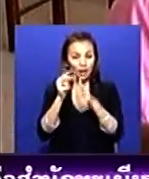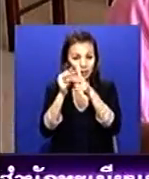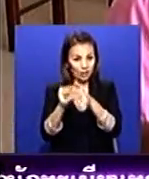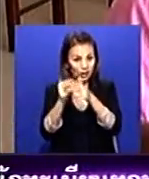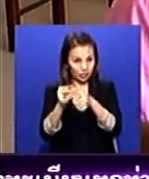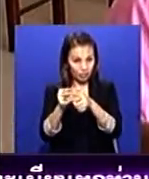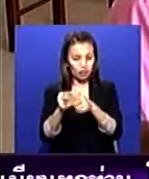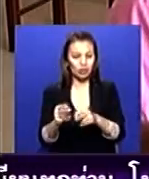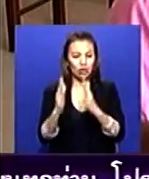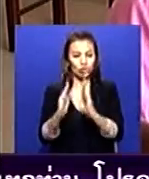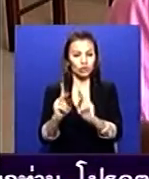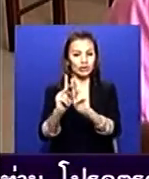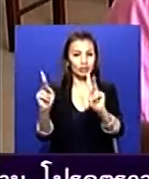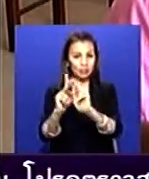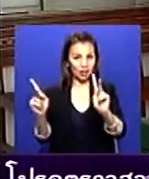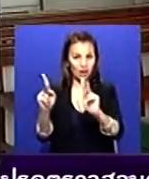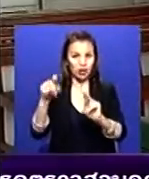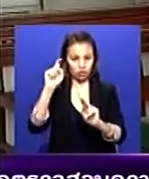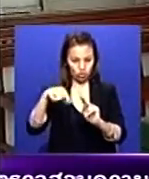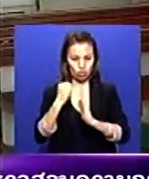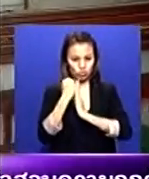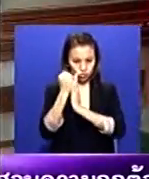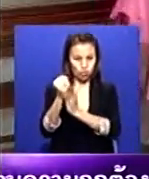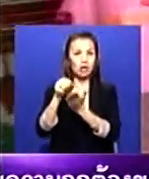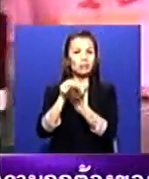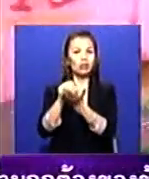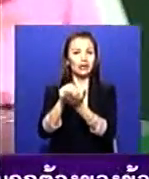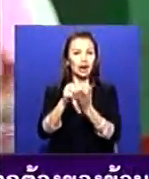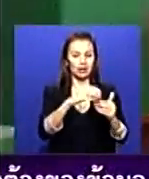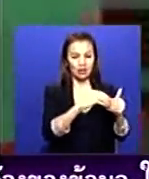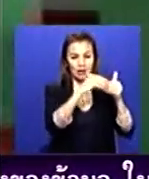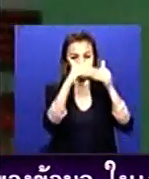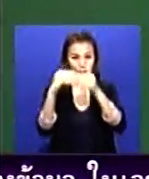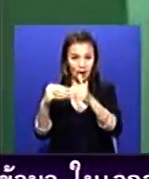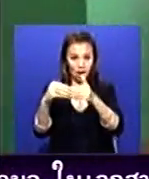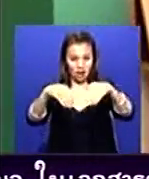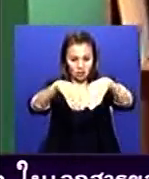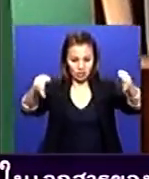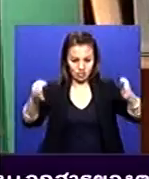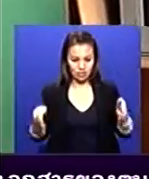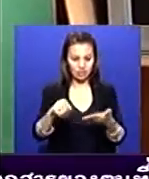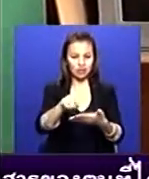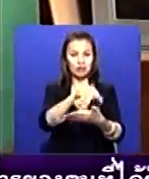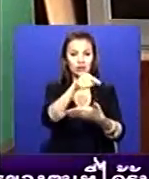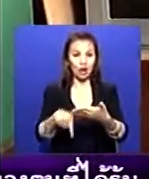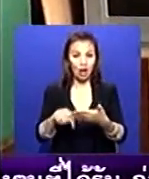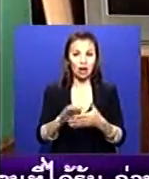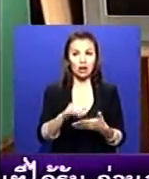รมการประจำหน่วยให้อำนวยความสะดวกโดยการพาไปที่คูหาแต่เวลาการลงคะแน